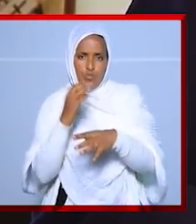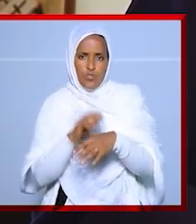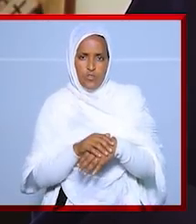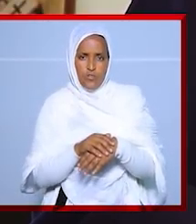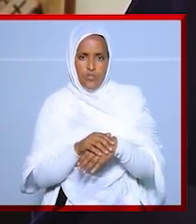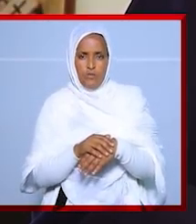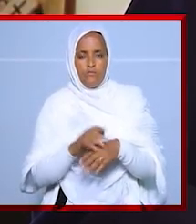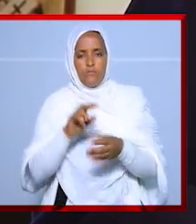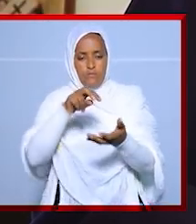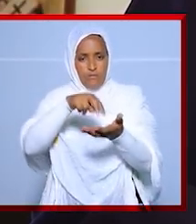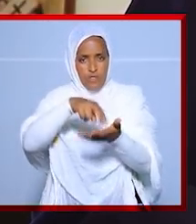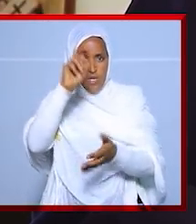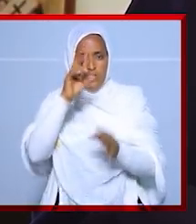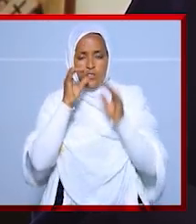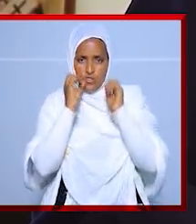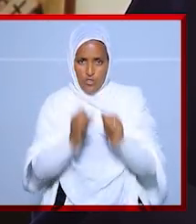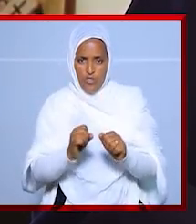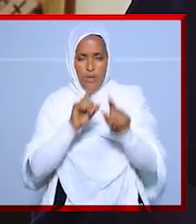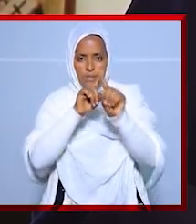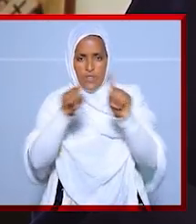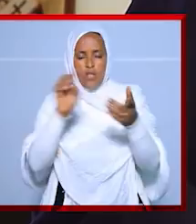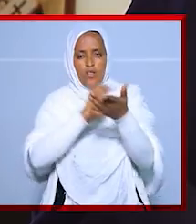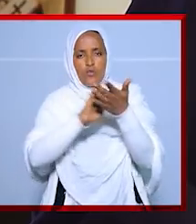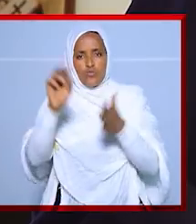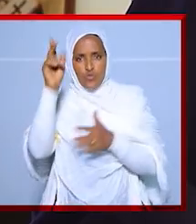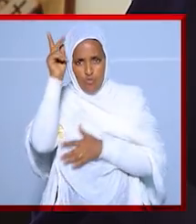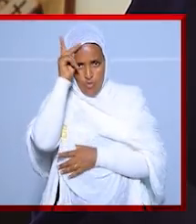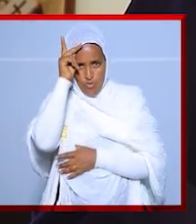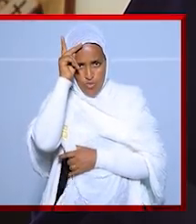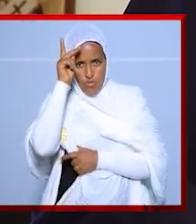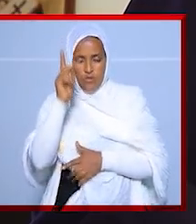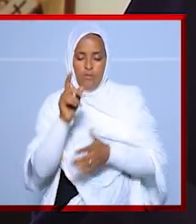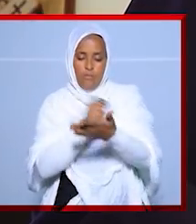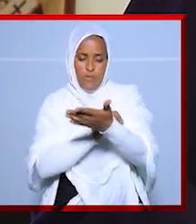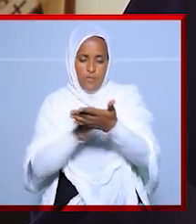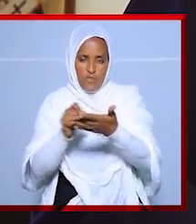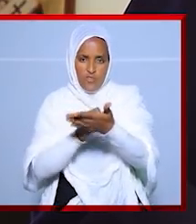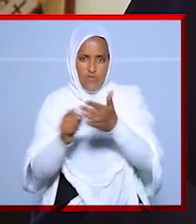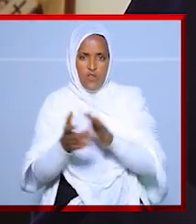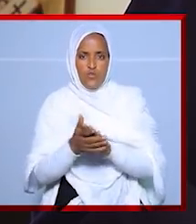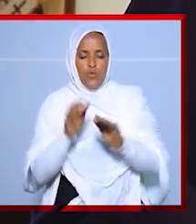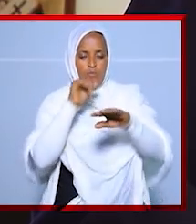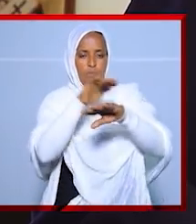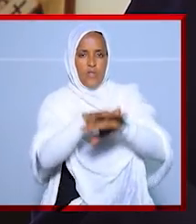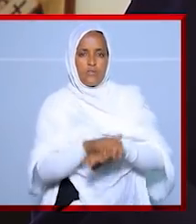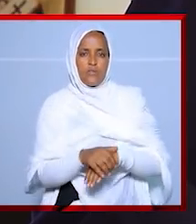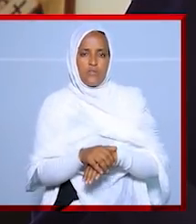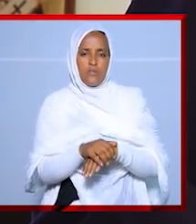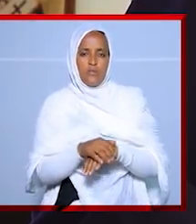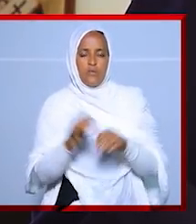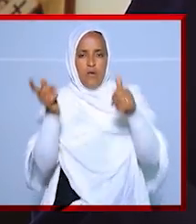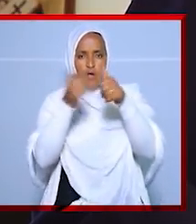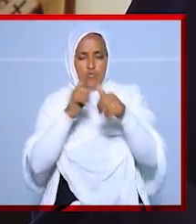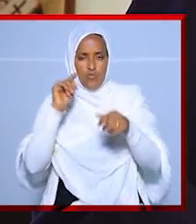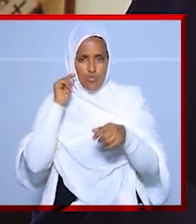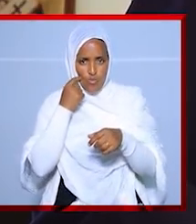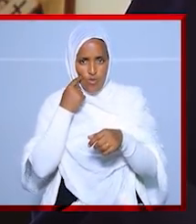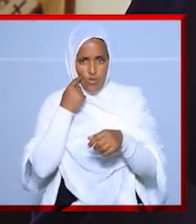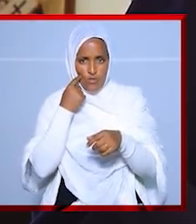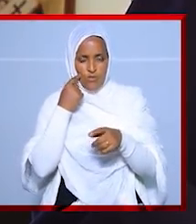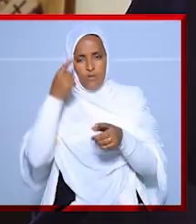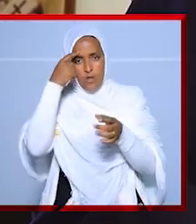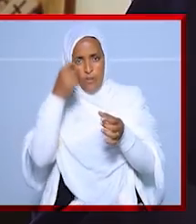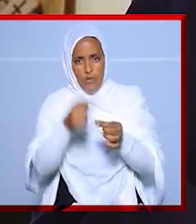ምንጮችን ልናነሳ እንችላለን። በተለይ ቅዱስ ጳውሎስ በሚጽፋቸው መልእክታት እንደው አንዱን